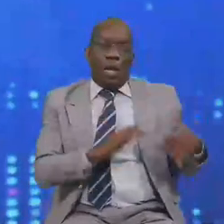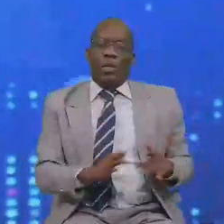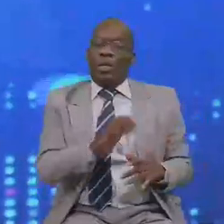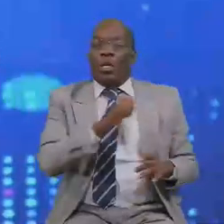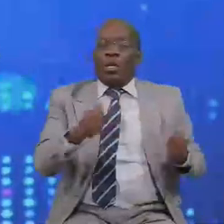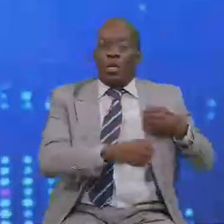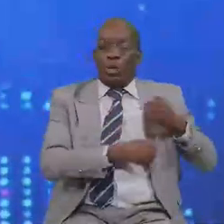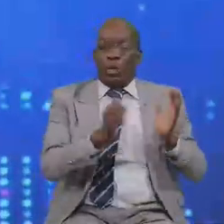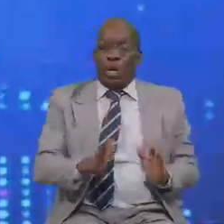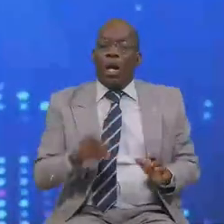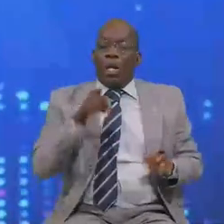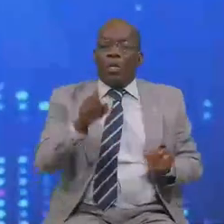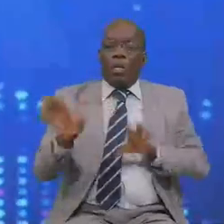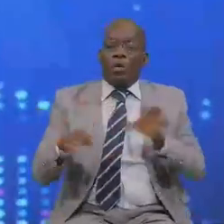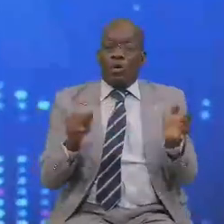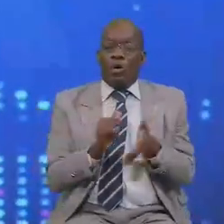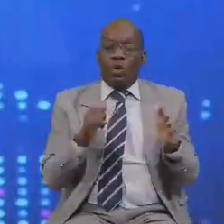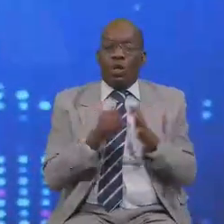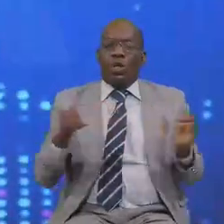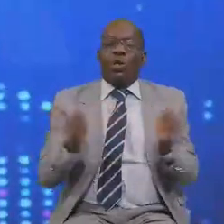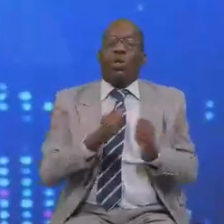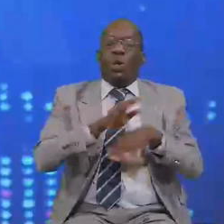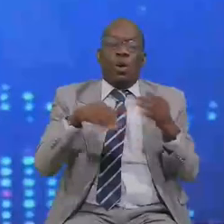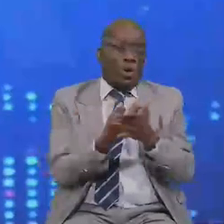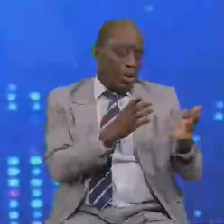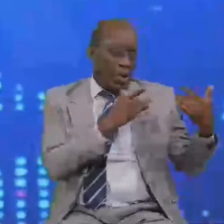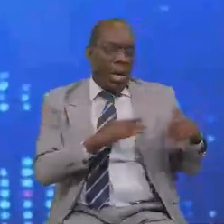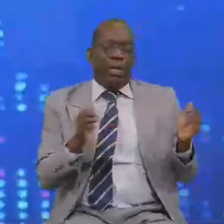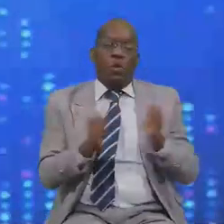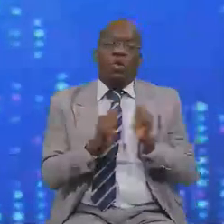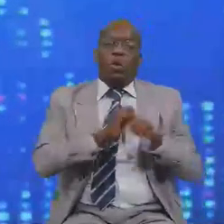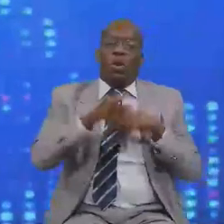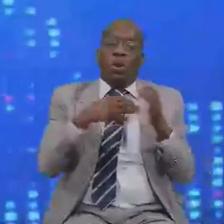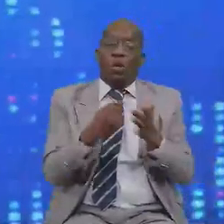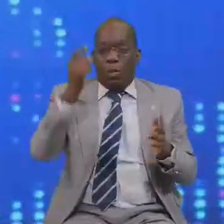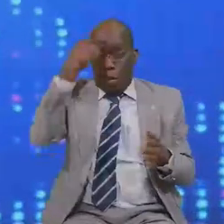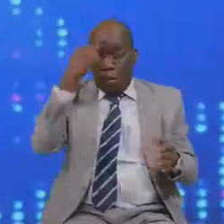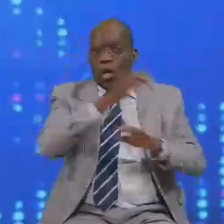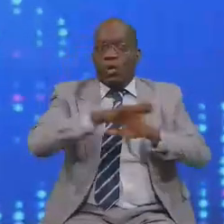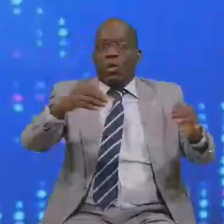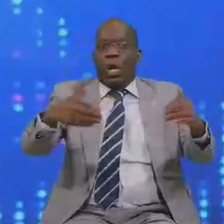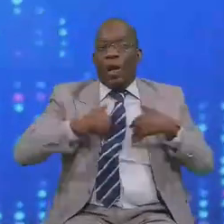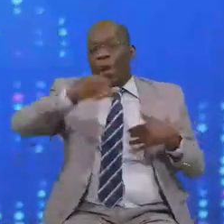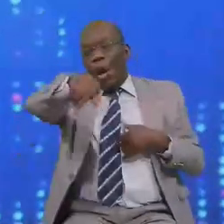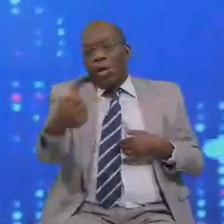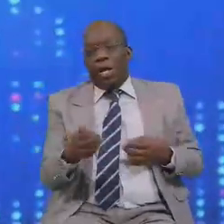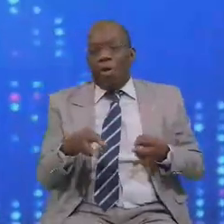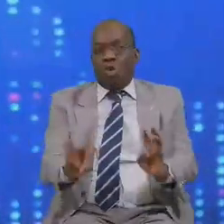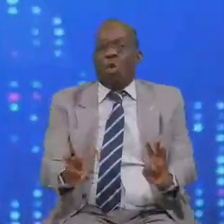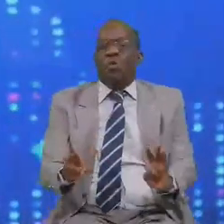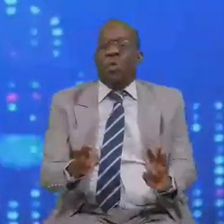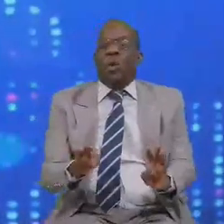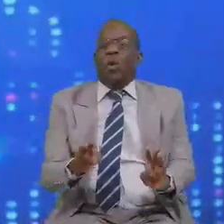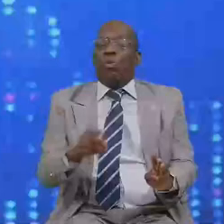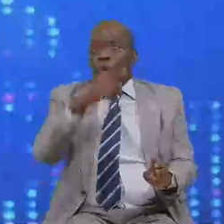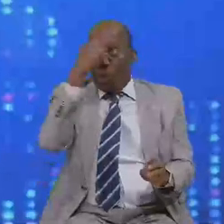fait de tout son cœur et de toute sa pensée. Il n'a pas d'alternative parce qu'il est maintenant devenu